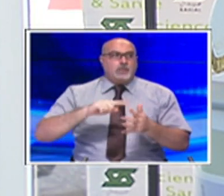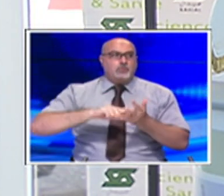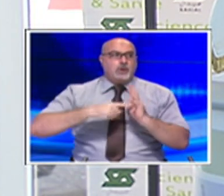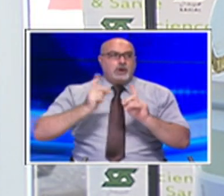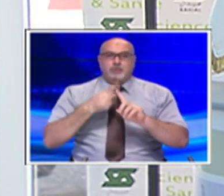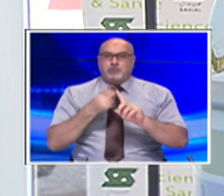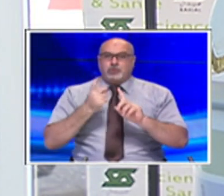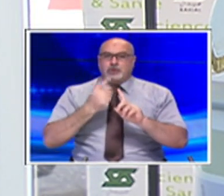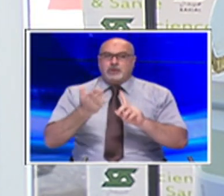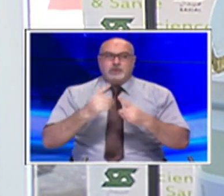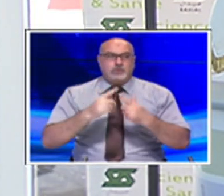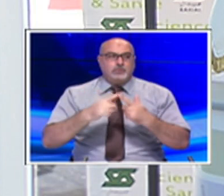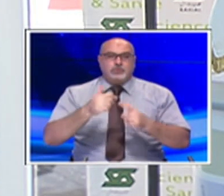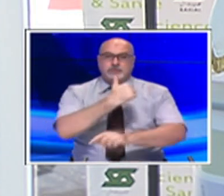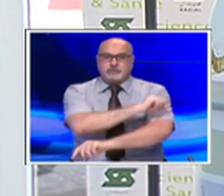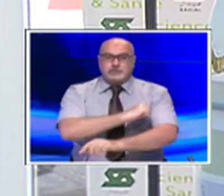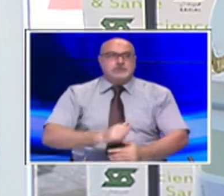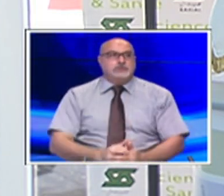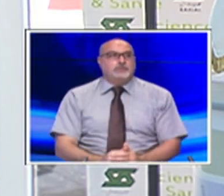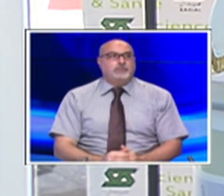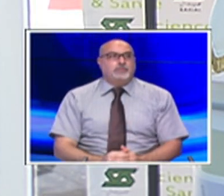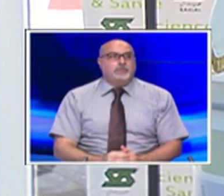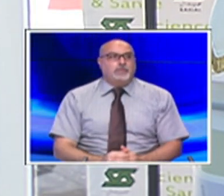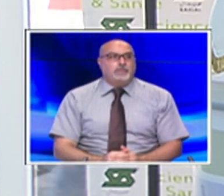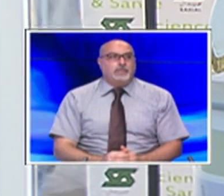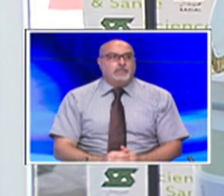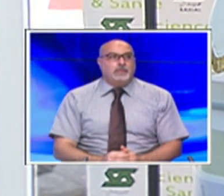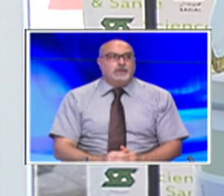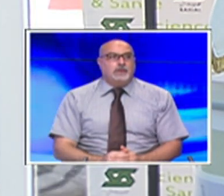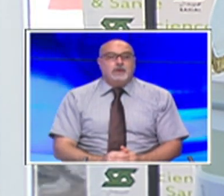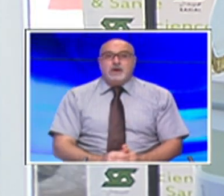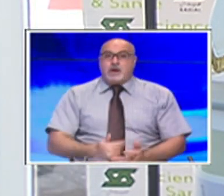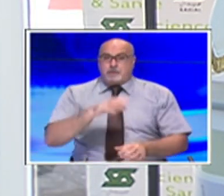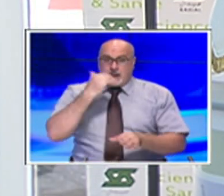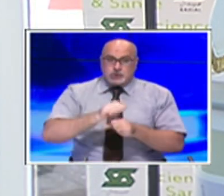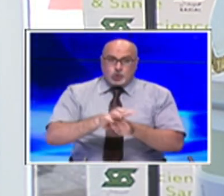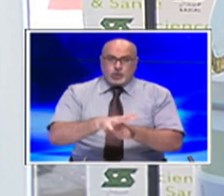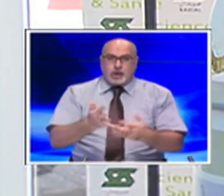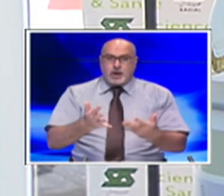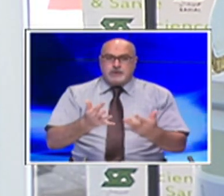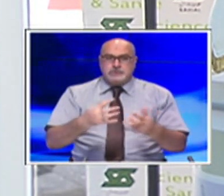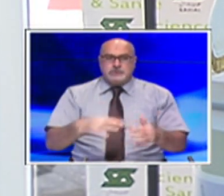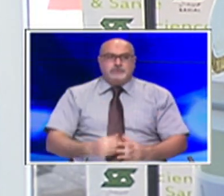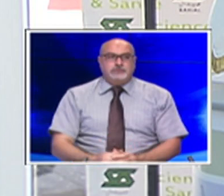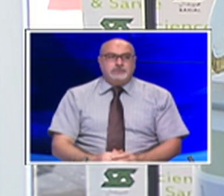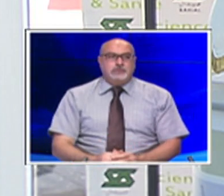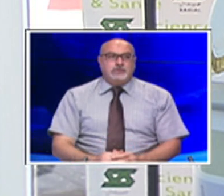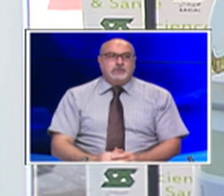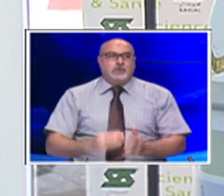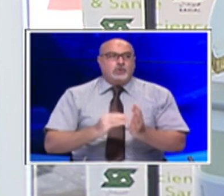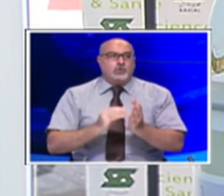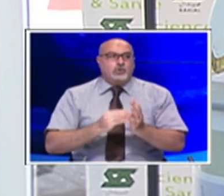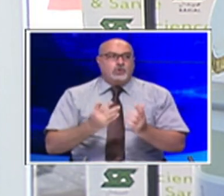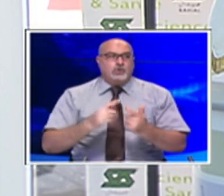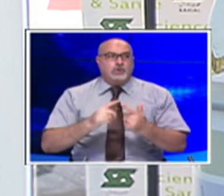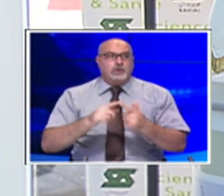ضامن للسيادة في المجال الصيدلاني، إذ بينت أن جائحة كورونا مرة أخرى مدى